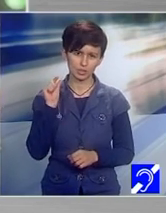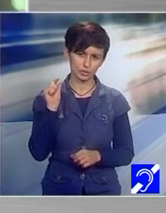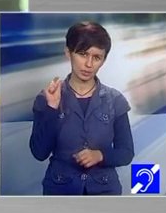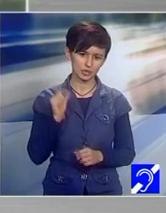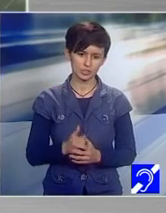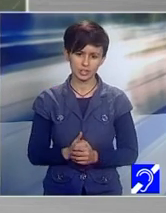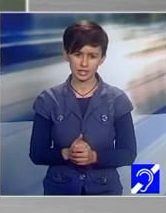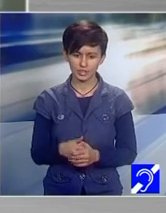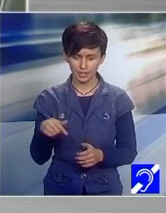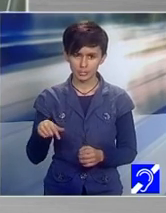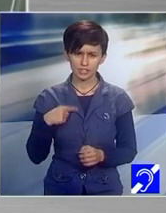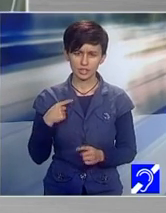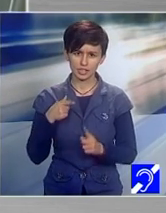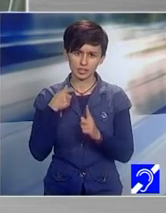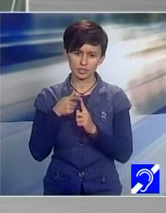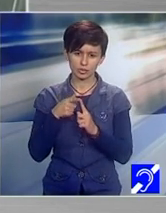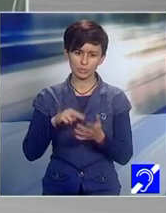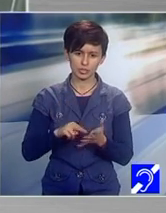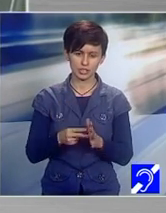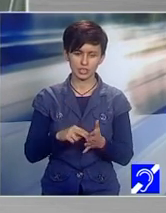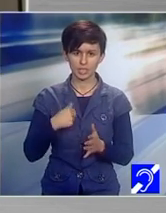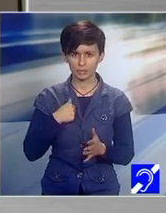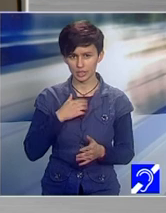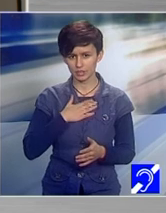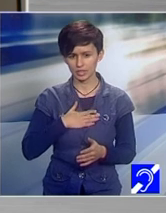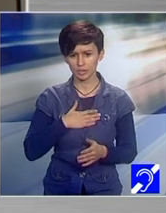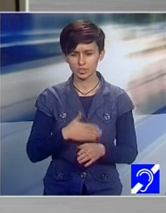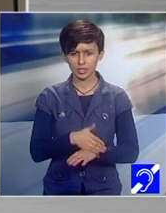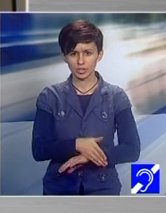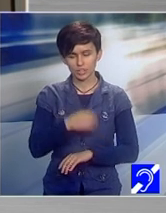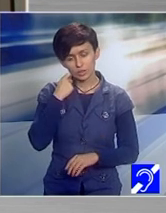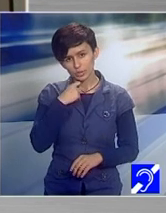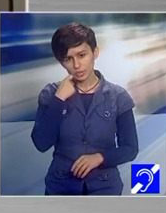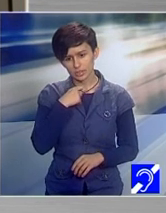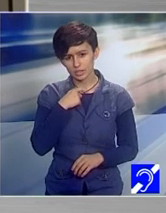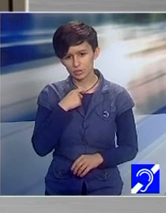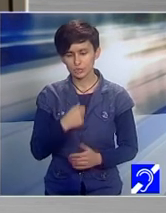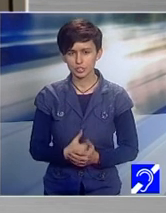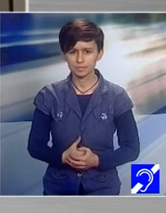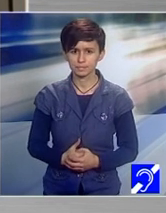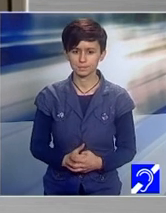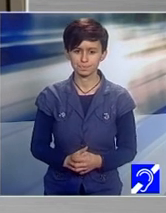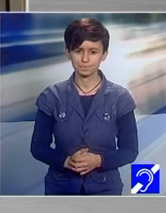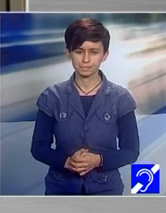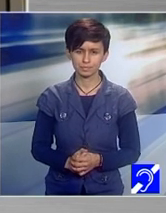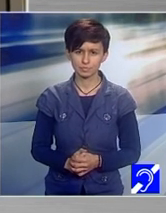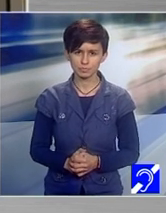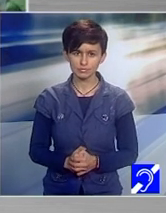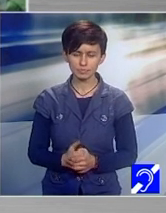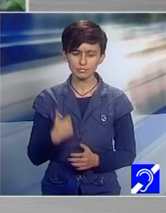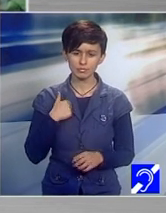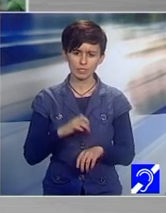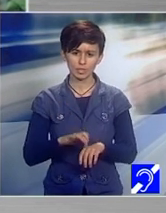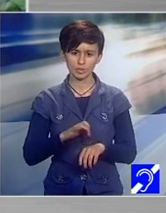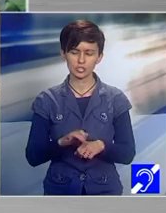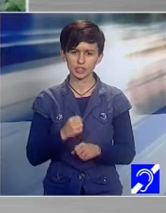este tehnica pe care vreau să o introduc eu în Cluj. Clujul, încercând să fac din Cluj primul